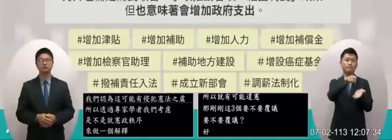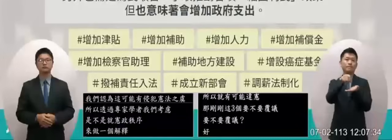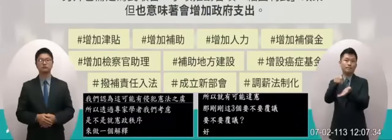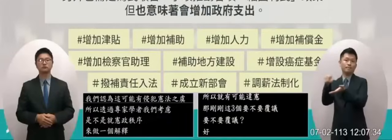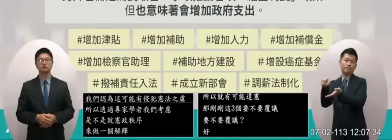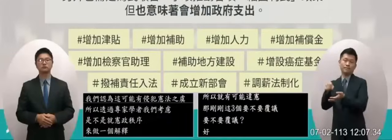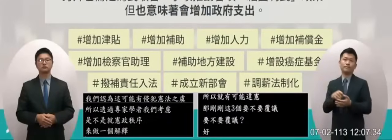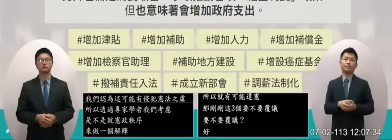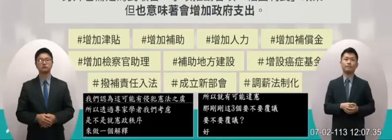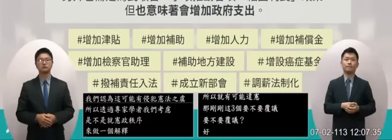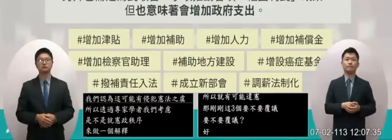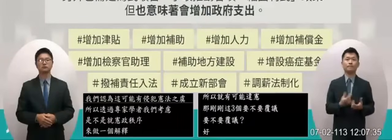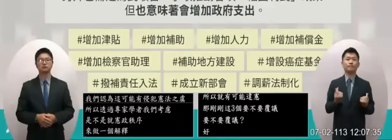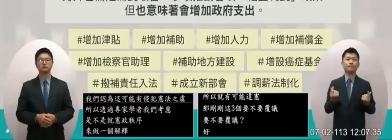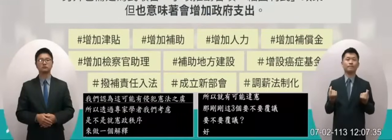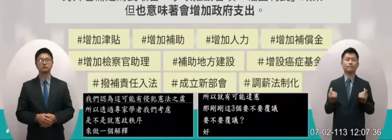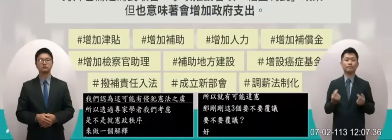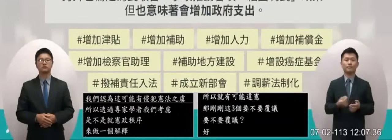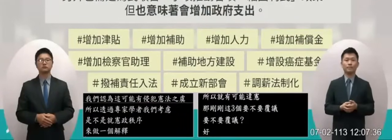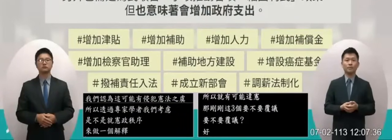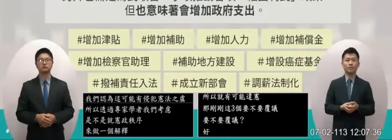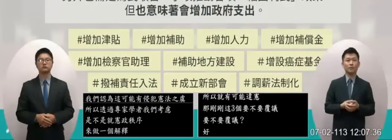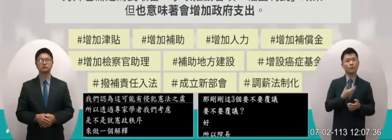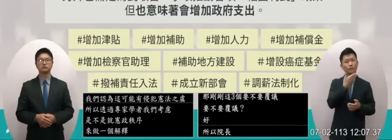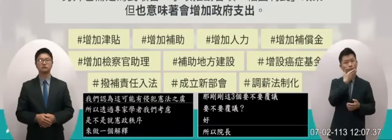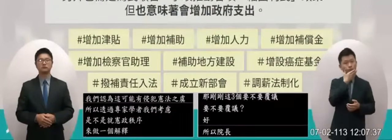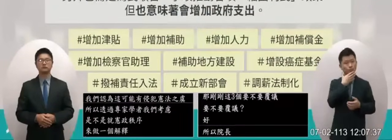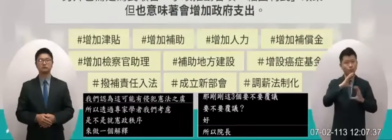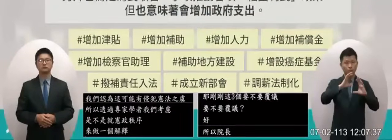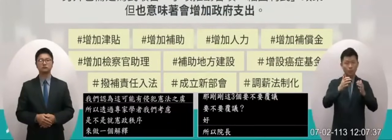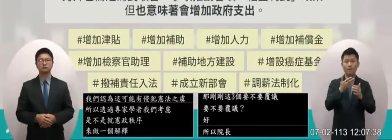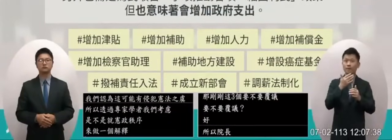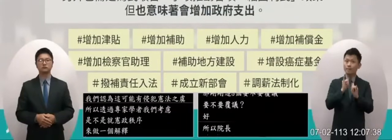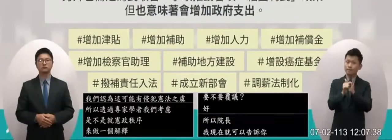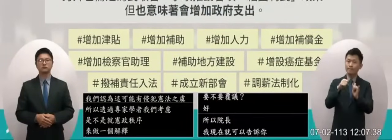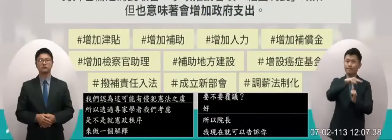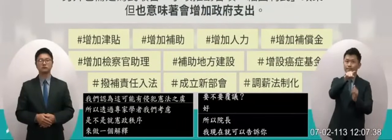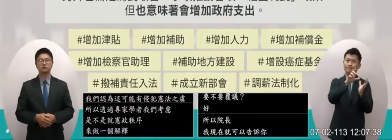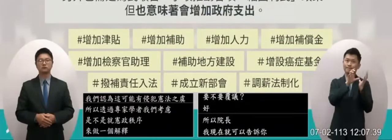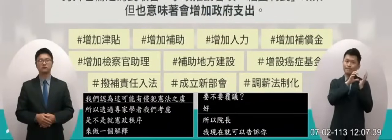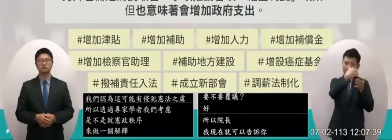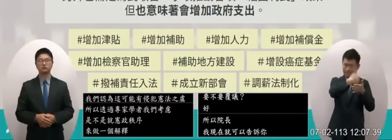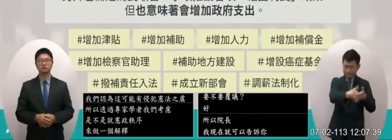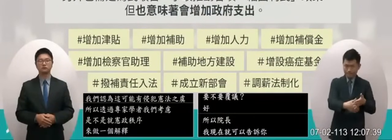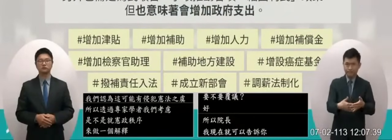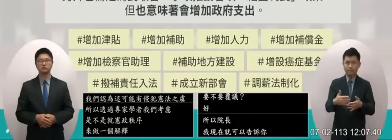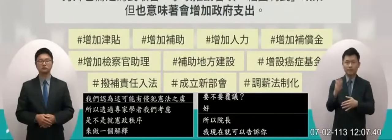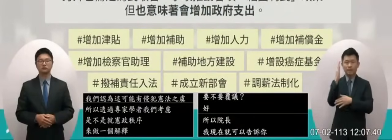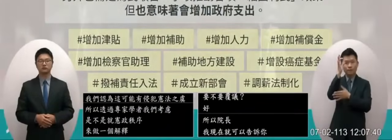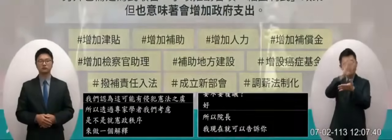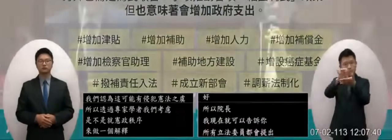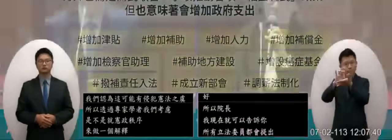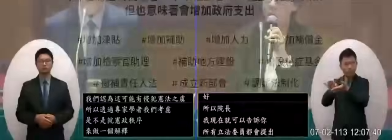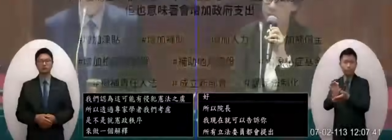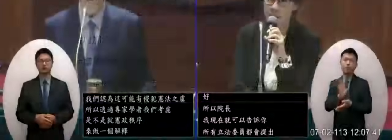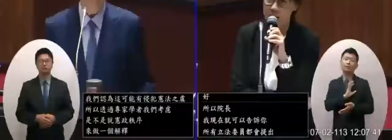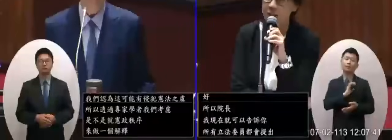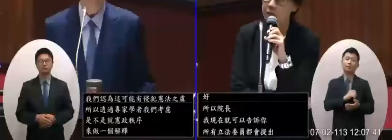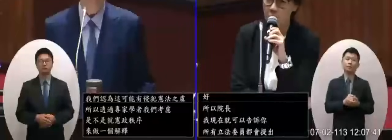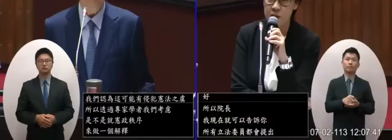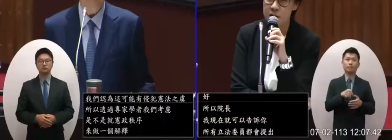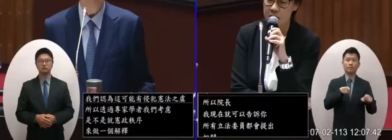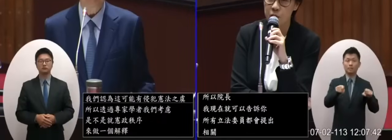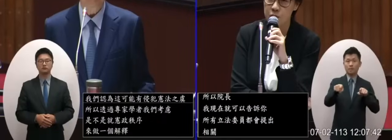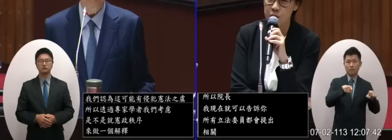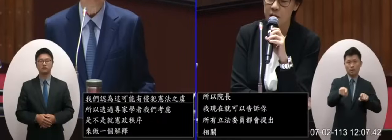的所谓福国利民，不是减少人民的负担，就是增加政府的支出，每一个计划每一个提